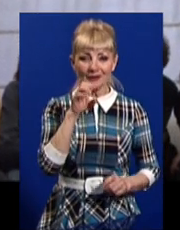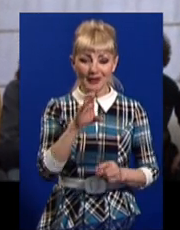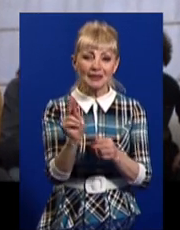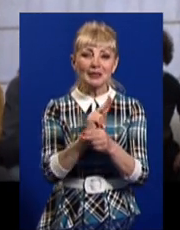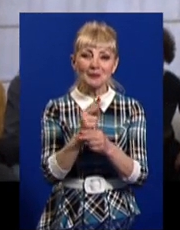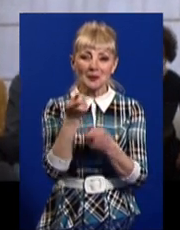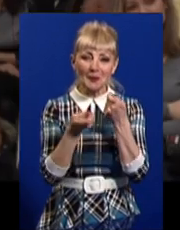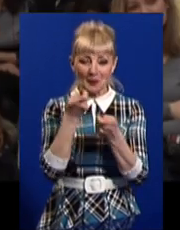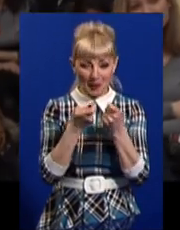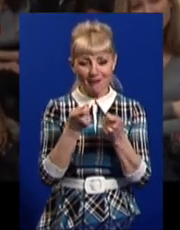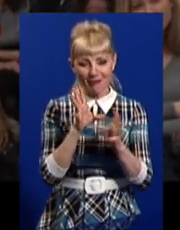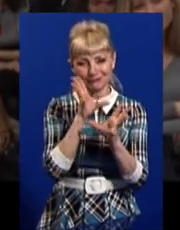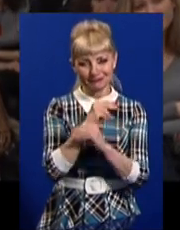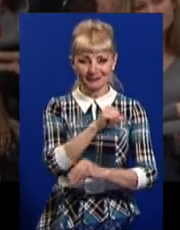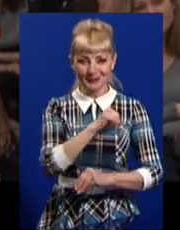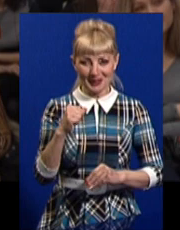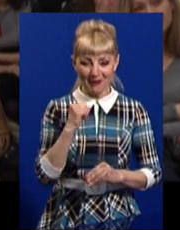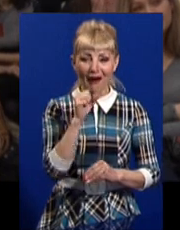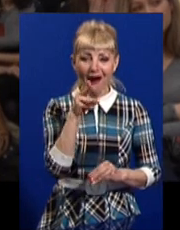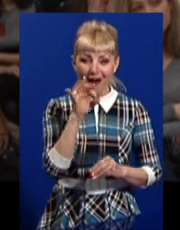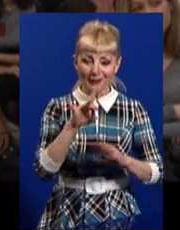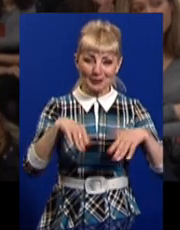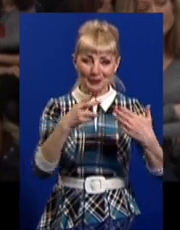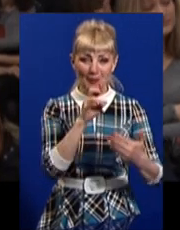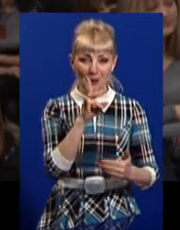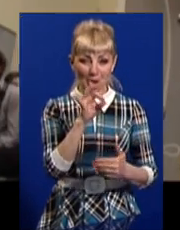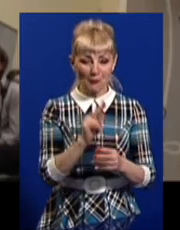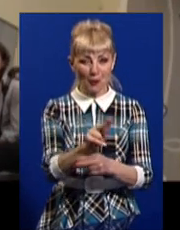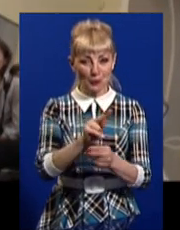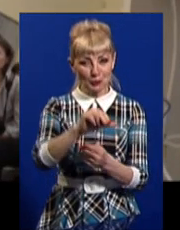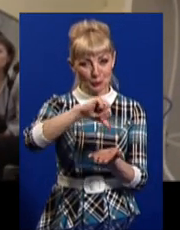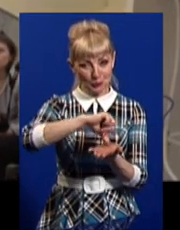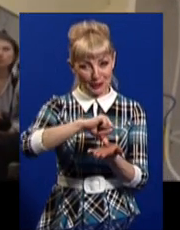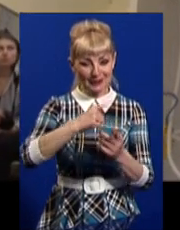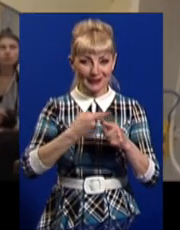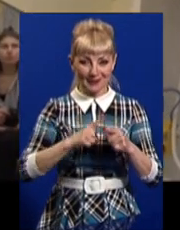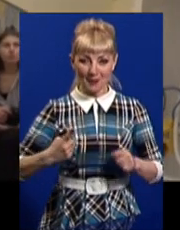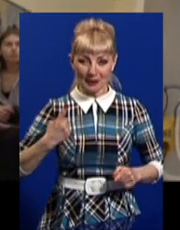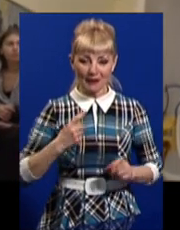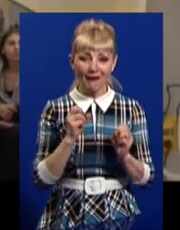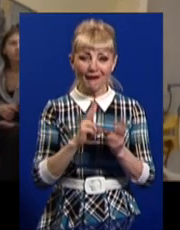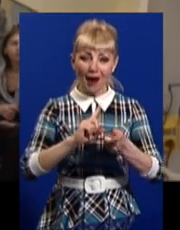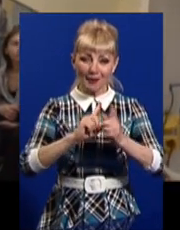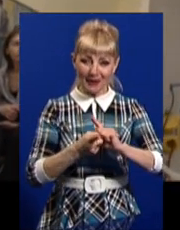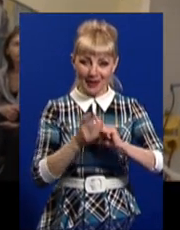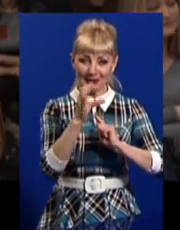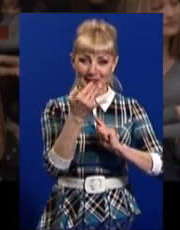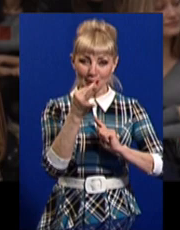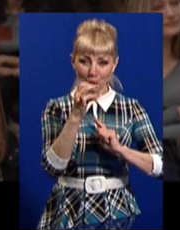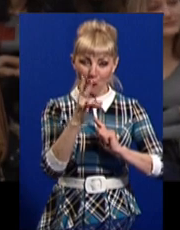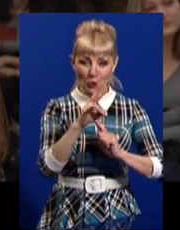ремонту «Впораюся сама». Авторка проєкту Анастасія Бикова вчить учасників інтерактивної майстерні, як міняти сифон під